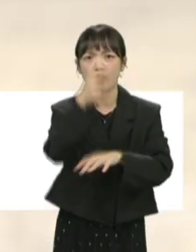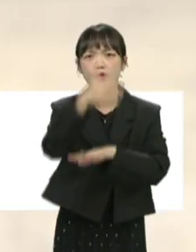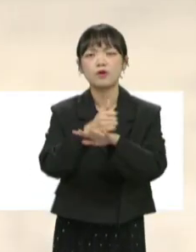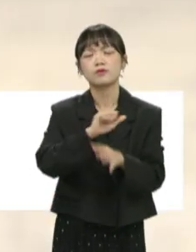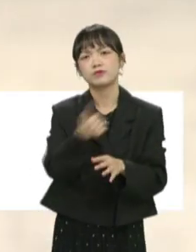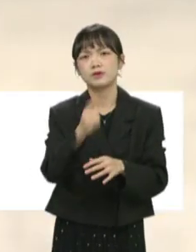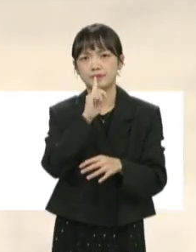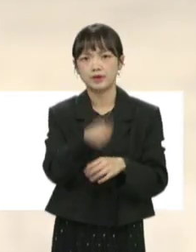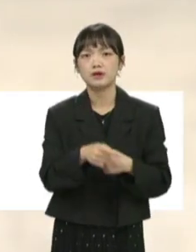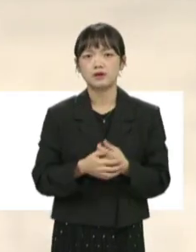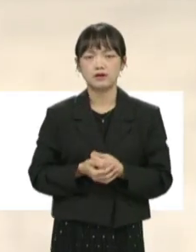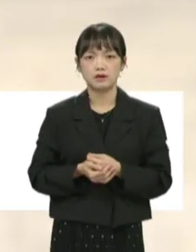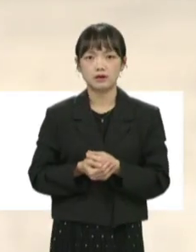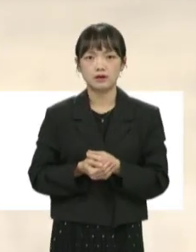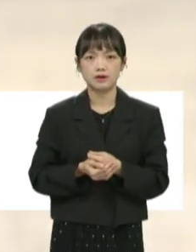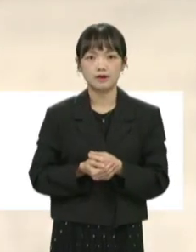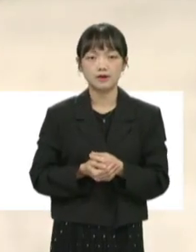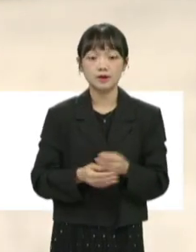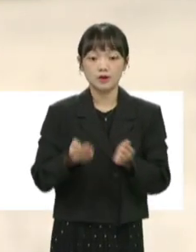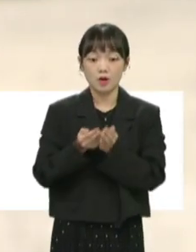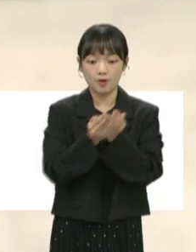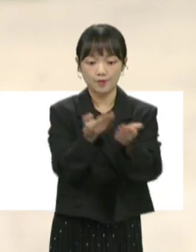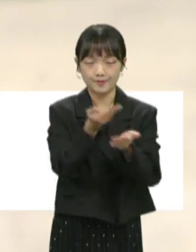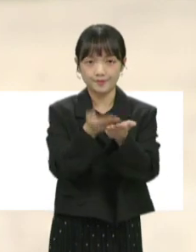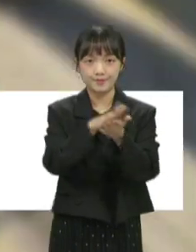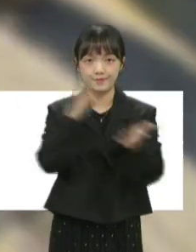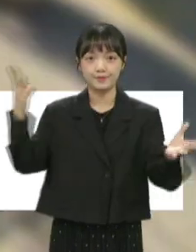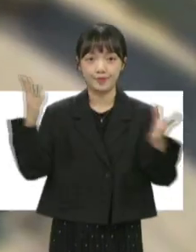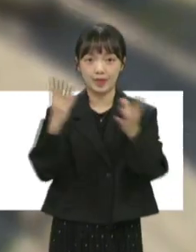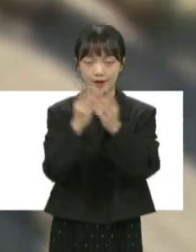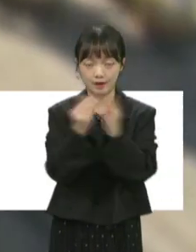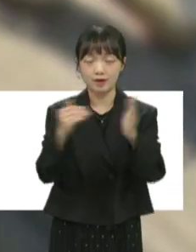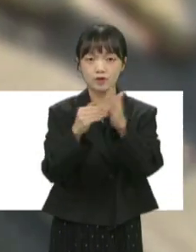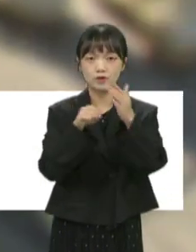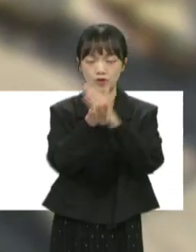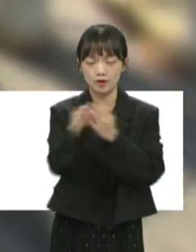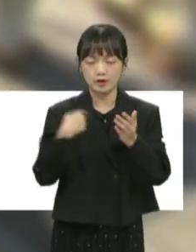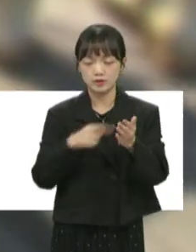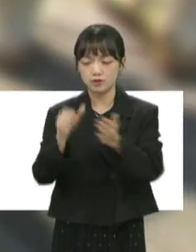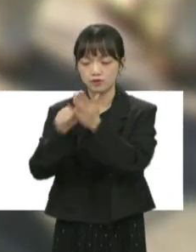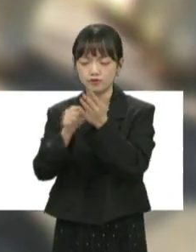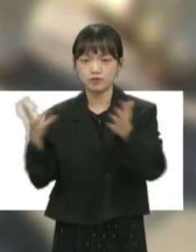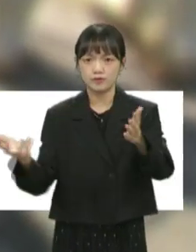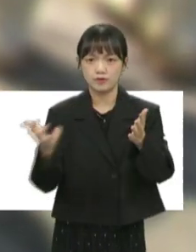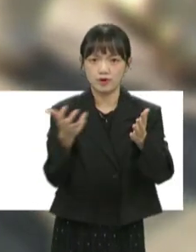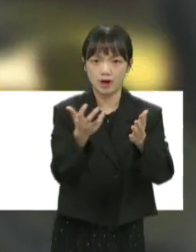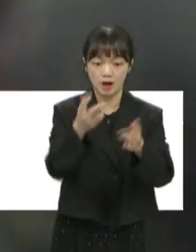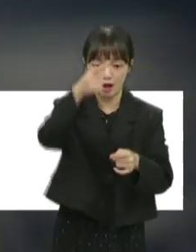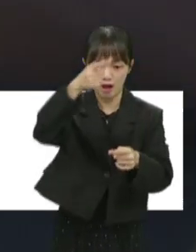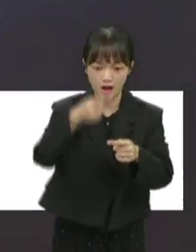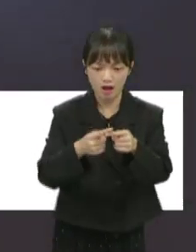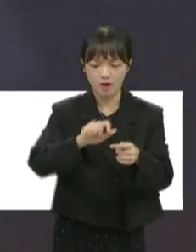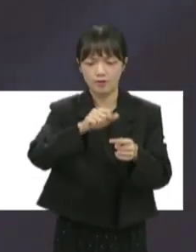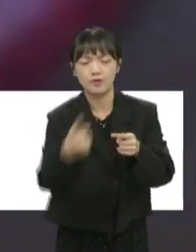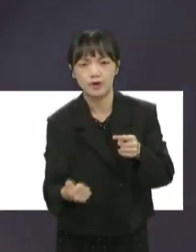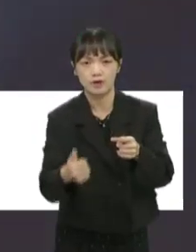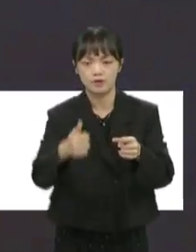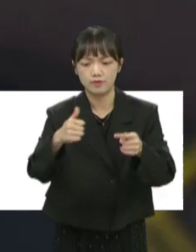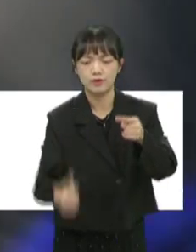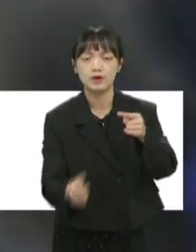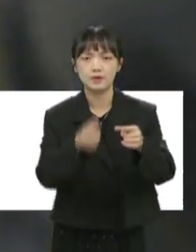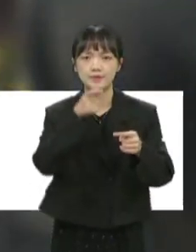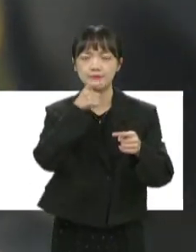선박 설비 점검을 마친 후 선박으로 물품을 차량에 옮겨 씻던 중 바다로 추락해 숨진 것으로 추정하고